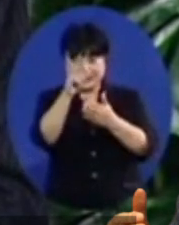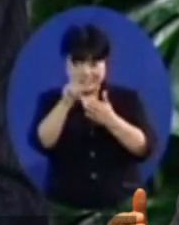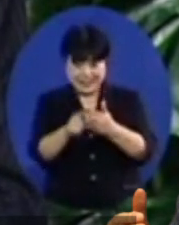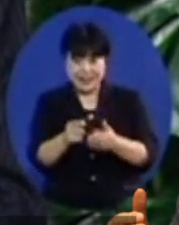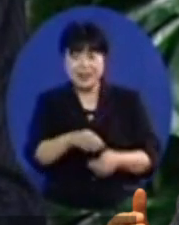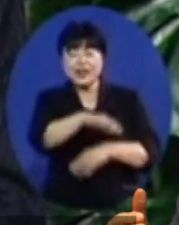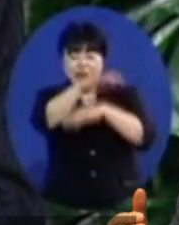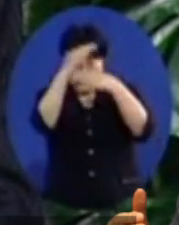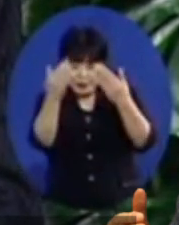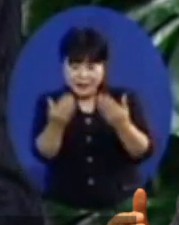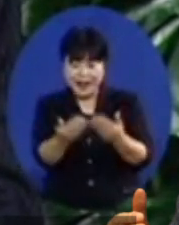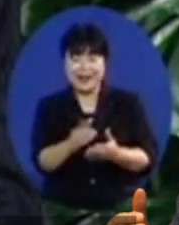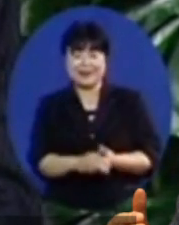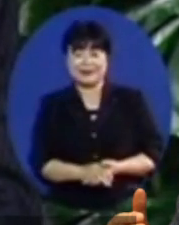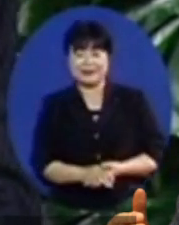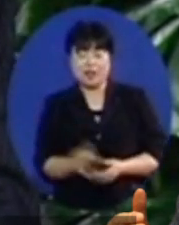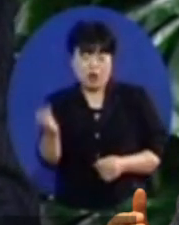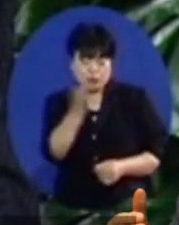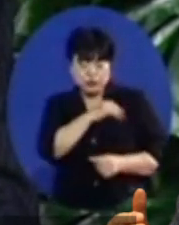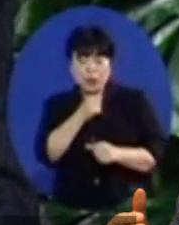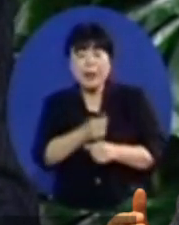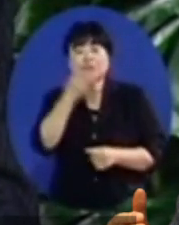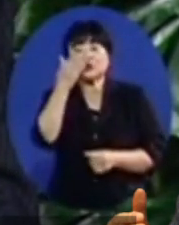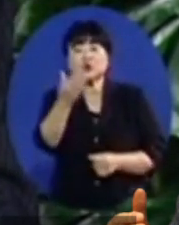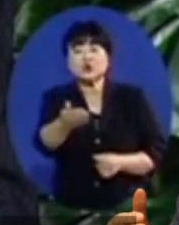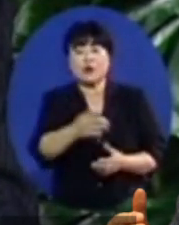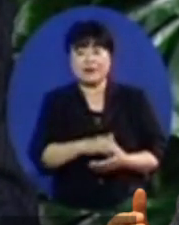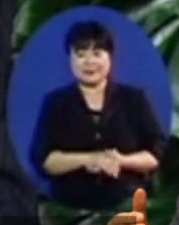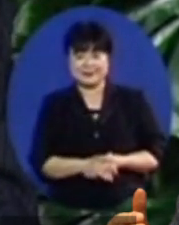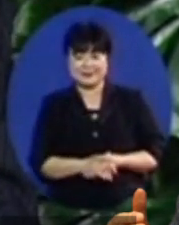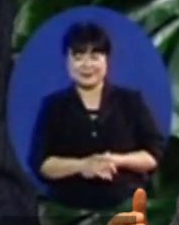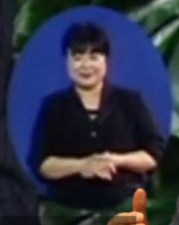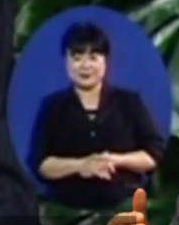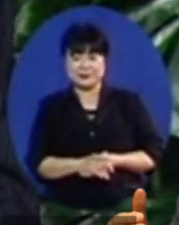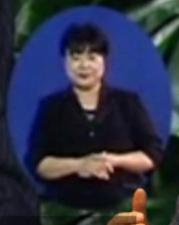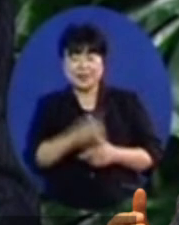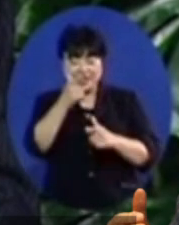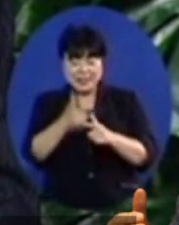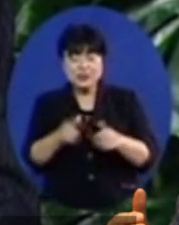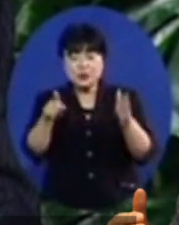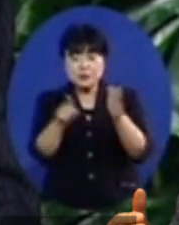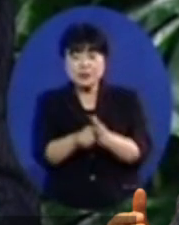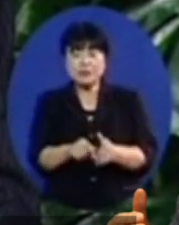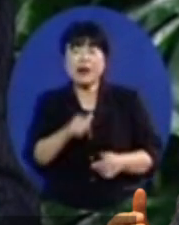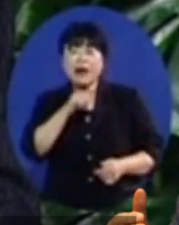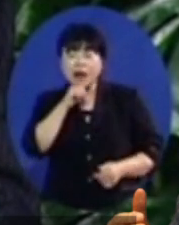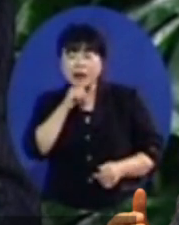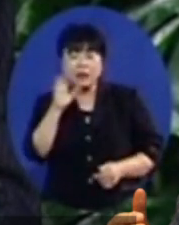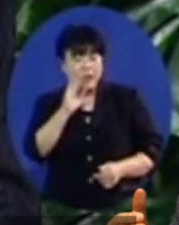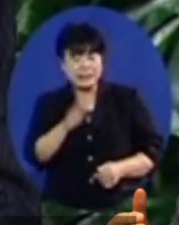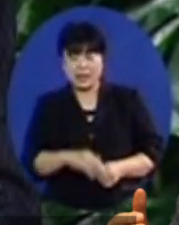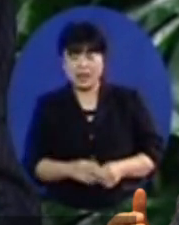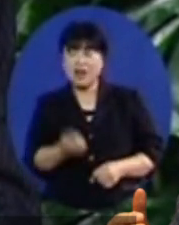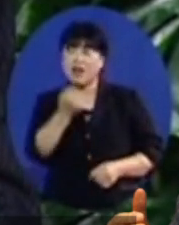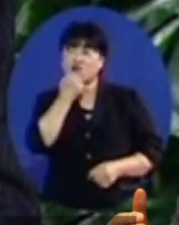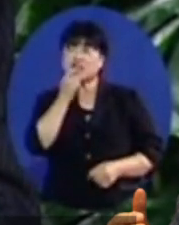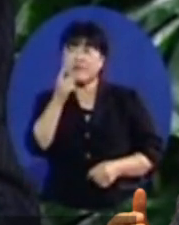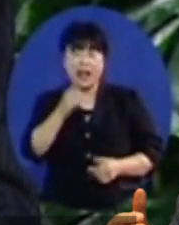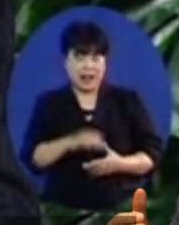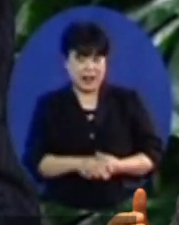다 부자로 만들어 놓은 것입니다. 예수 믿으면 가난해야 된다. 웃기는 소리 아니에요.